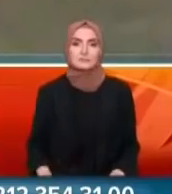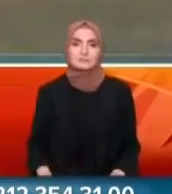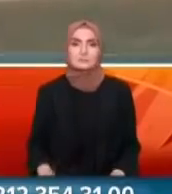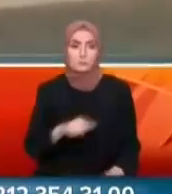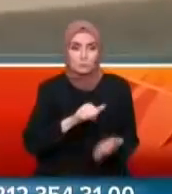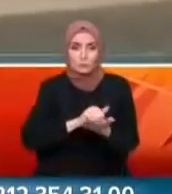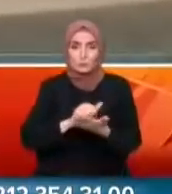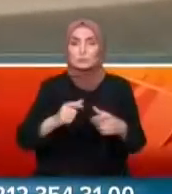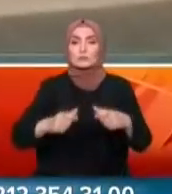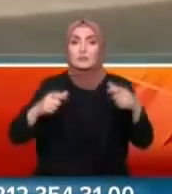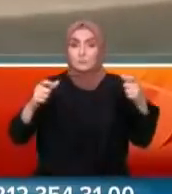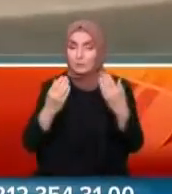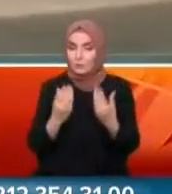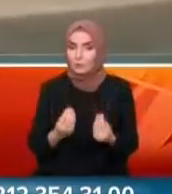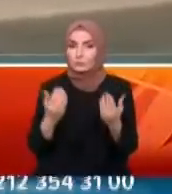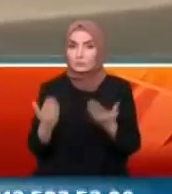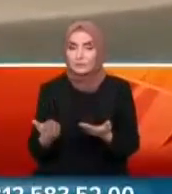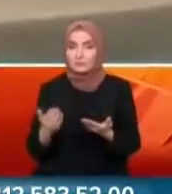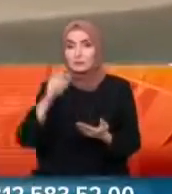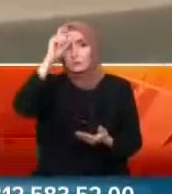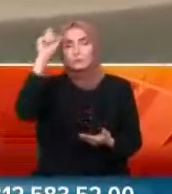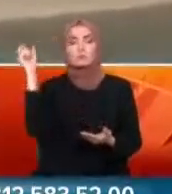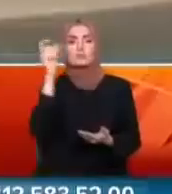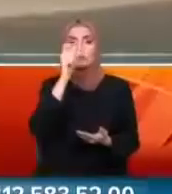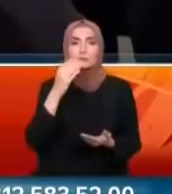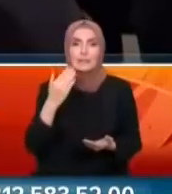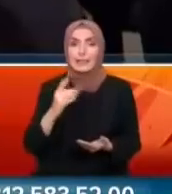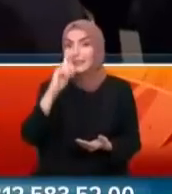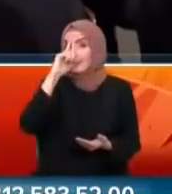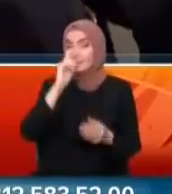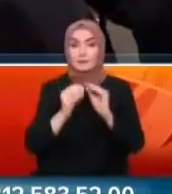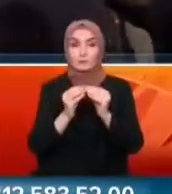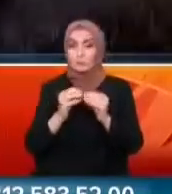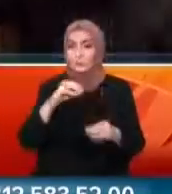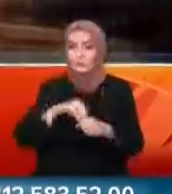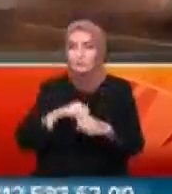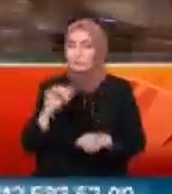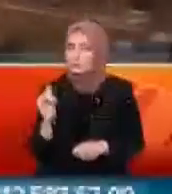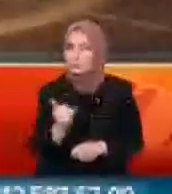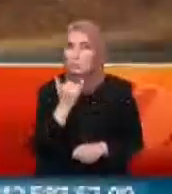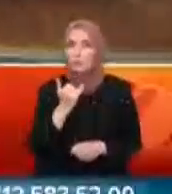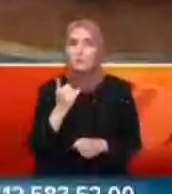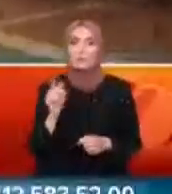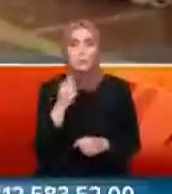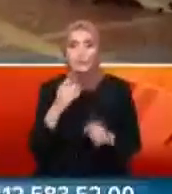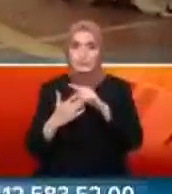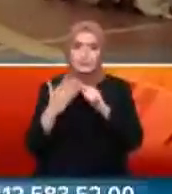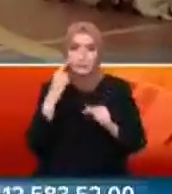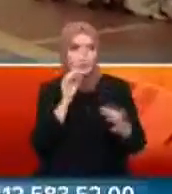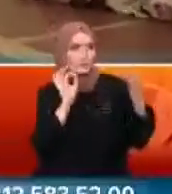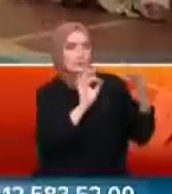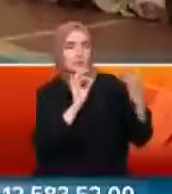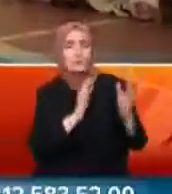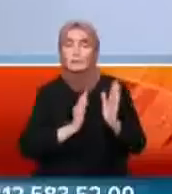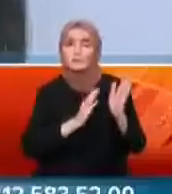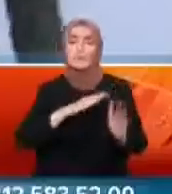Tüm bu gelişmeler yaşanırken Türkiye ise Libya meselesiyle alakalı yoğun bir diplomasi trafiği yürütüyor. Başkan Erdoğan Libya'daki sürecin